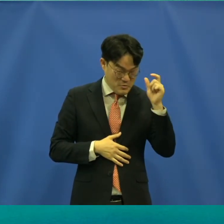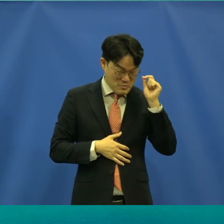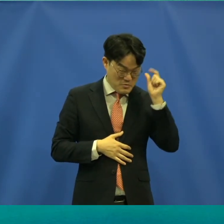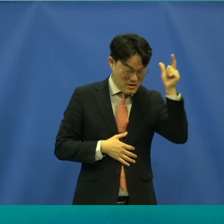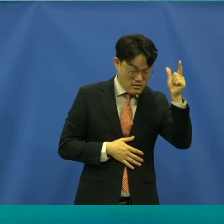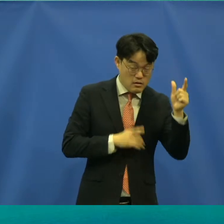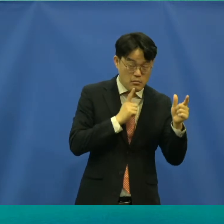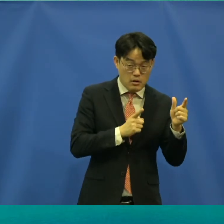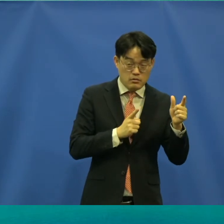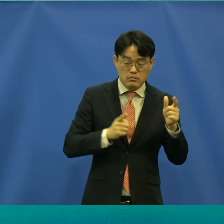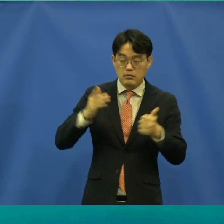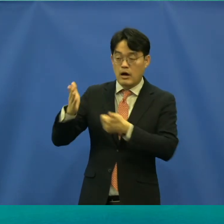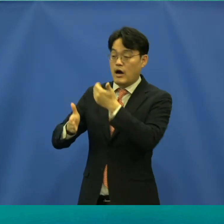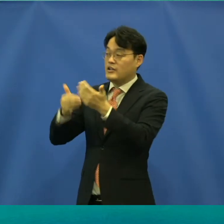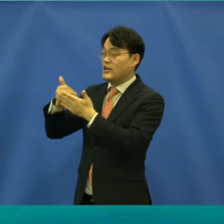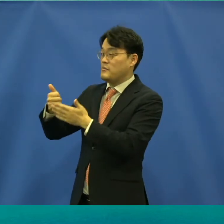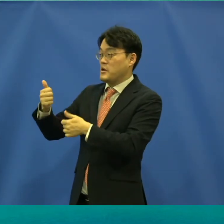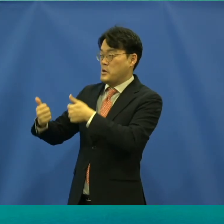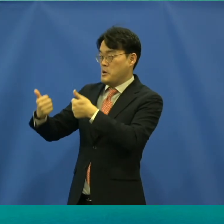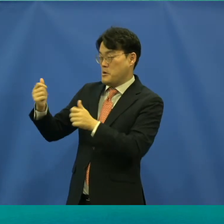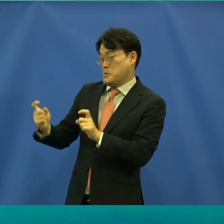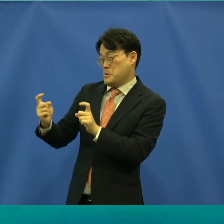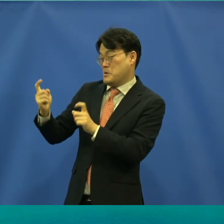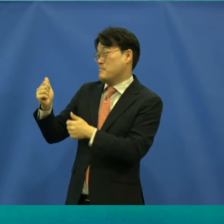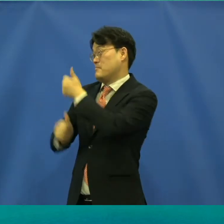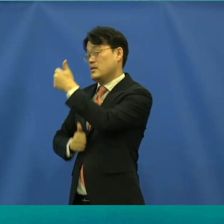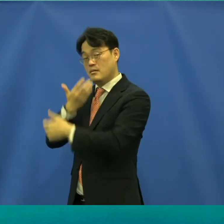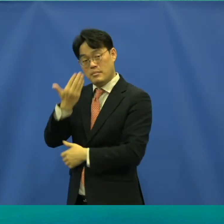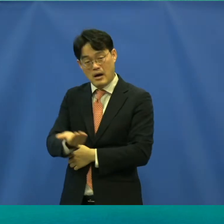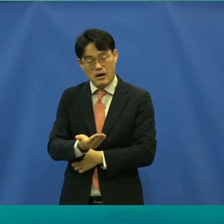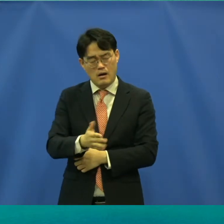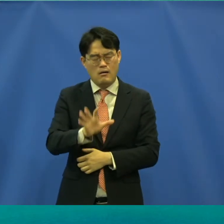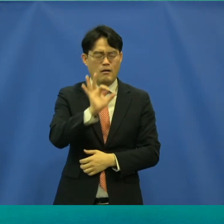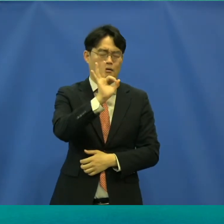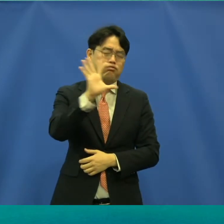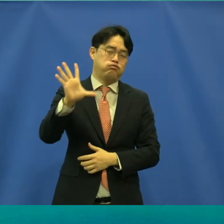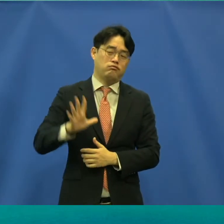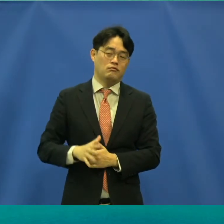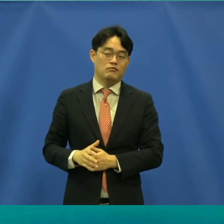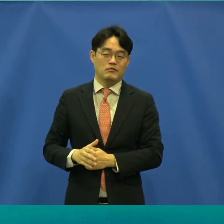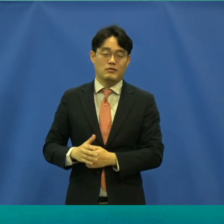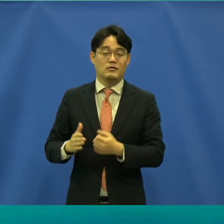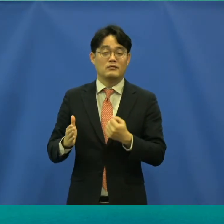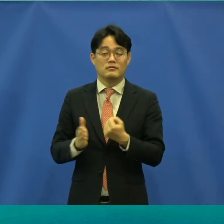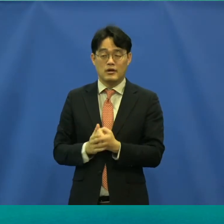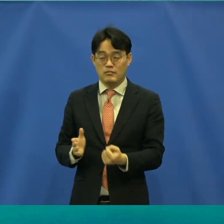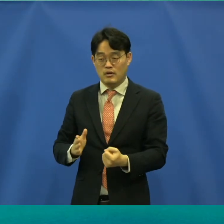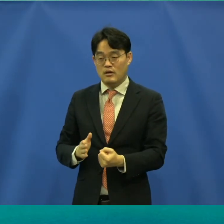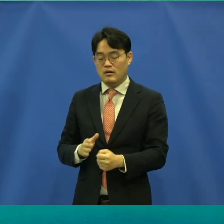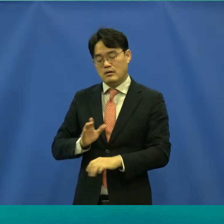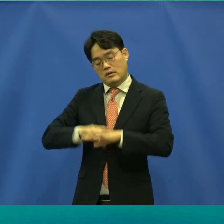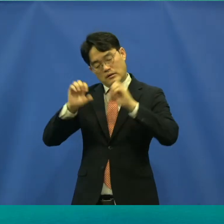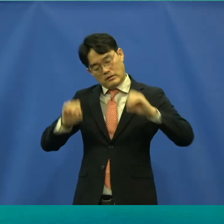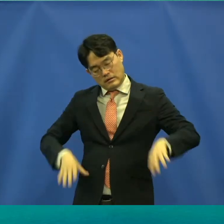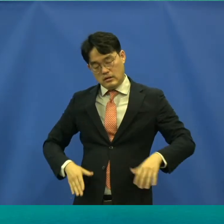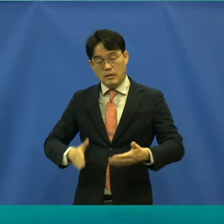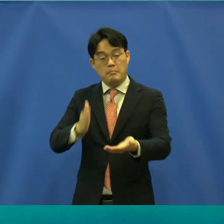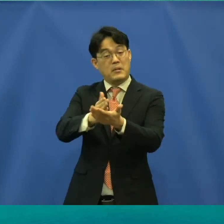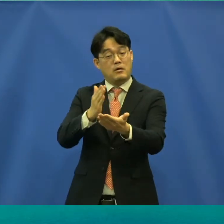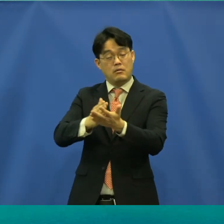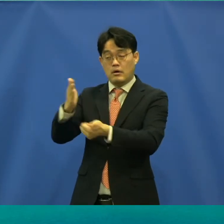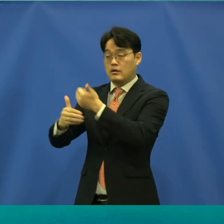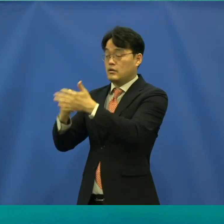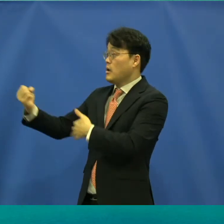불가능합니다. 하나님의 말씀을 듣지 않고 거부하면 안 됩니다. 말씀을 거부한 대가가 어떻게 돌아올지는 nobody